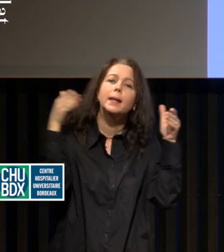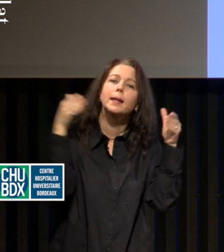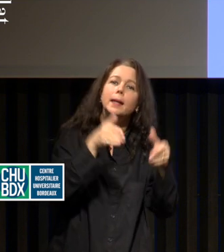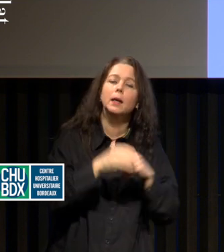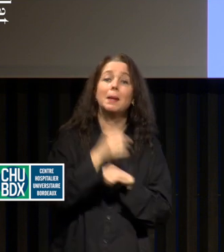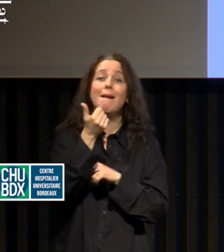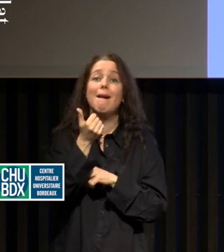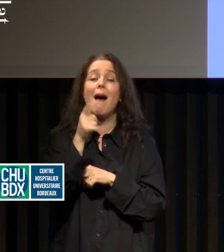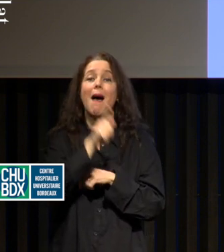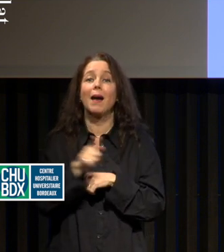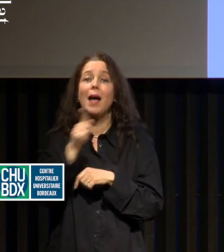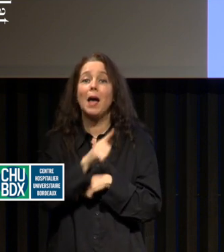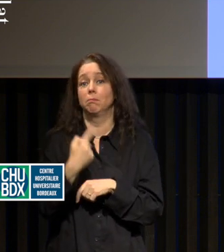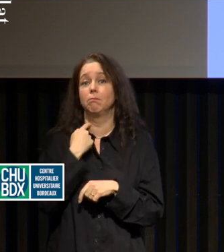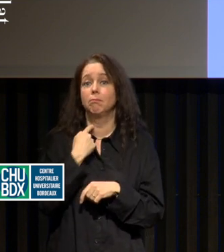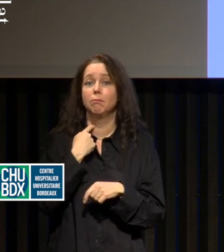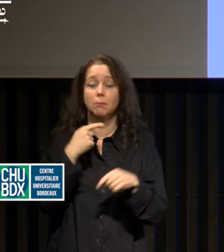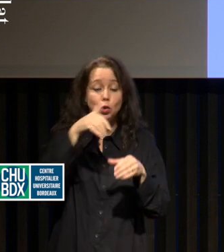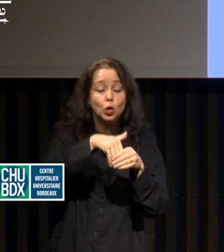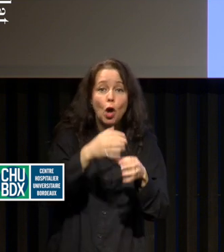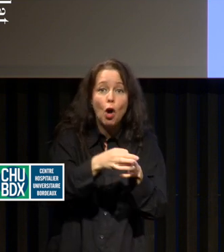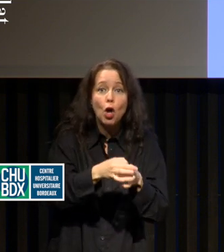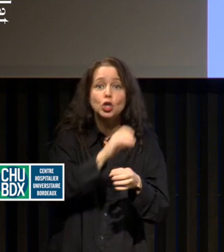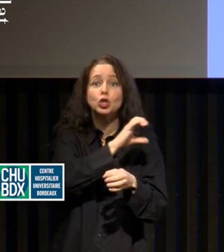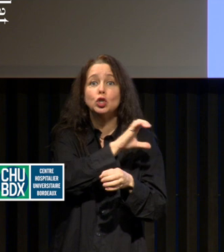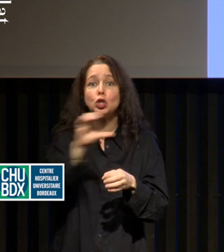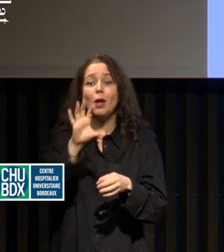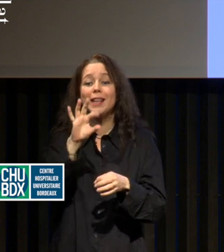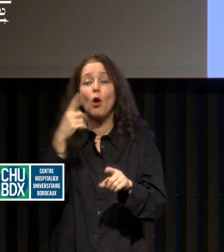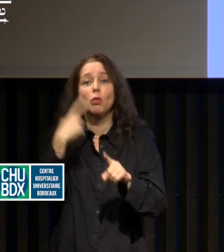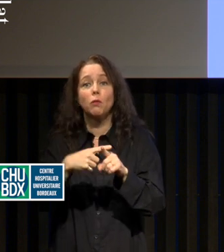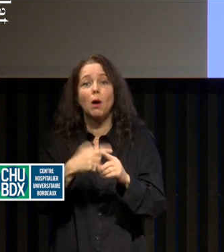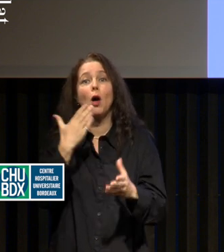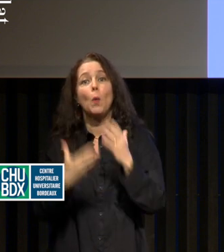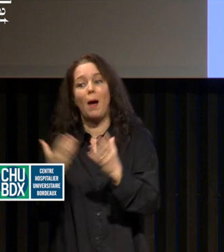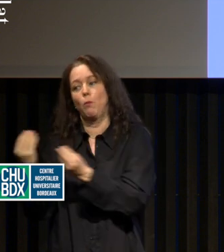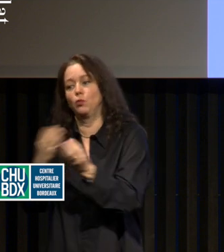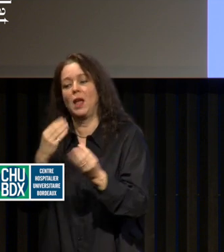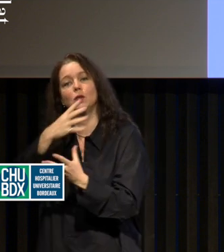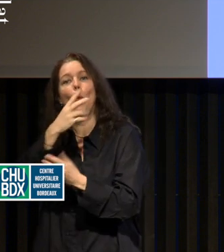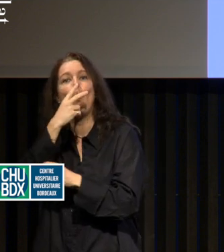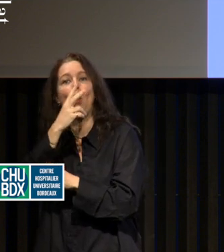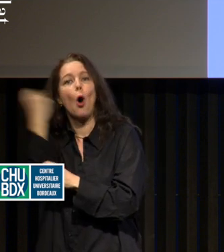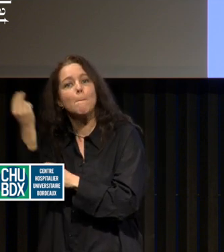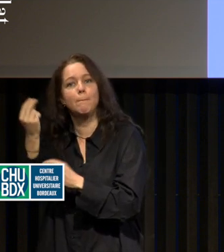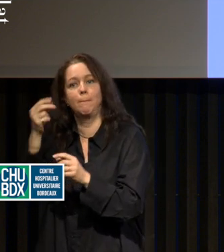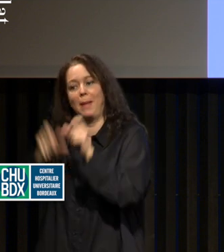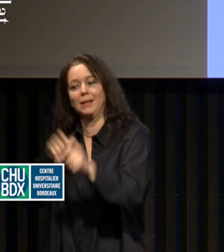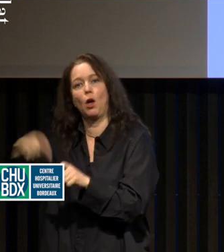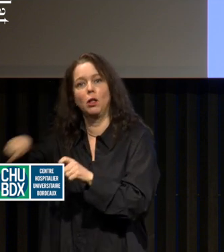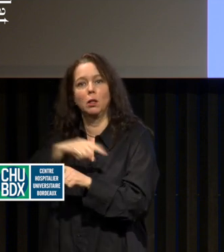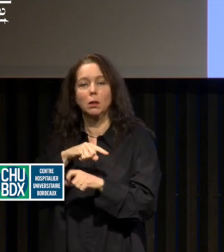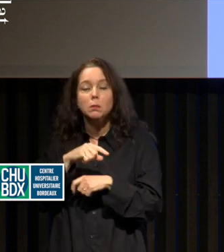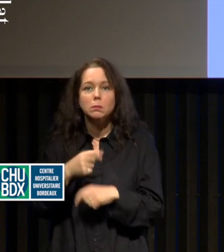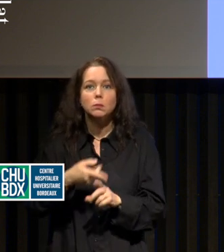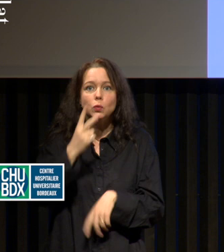de contenu colique, de sel, il y a 150 fois plus de bactéries que toute la population mondiale. Donc c'est vraiment la loi des grands nombres, et c'est pour ça que c'est